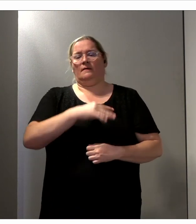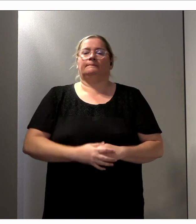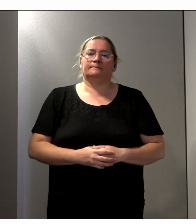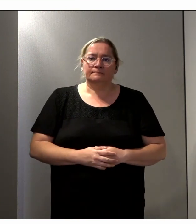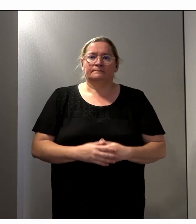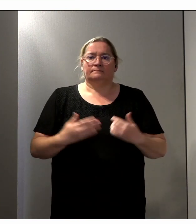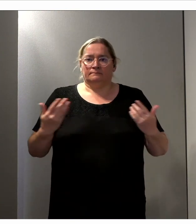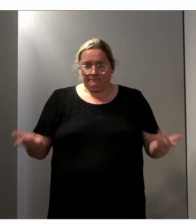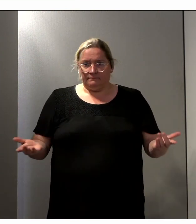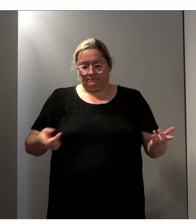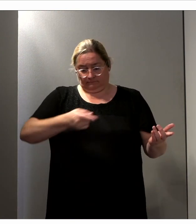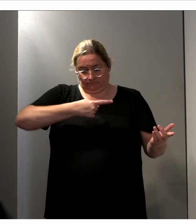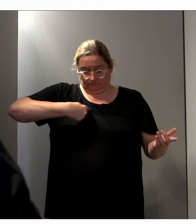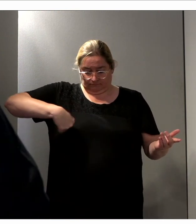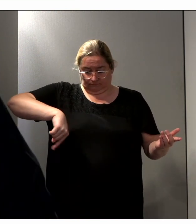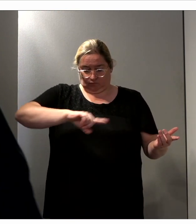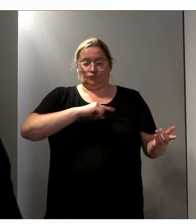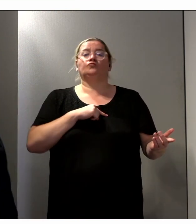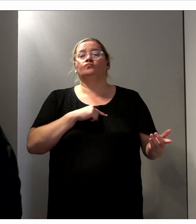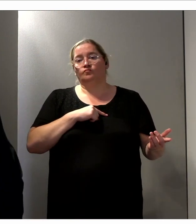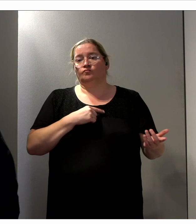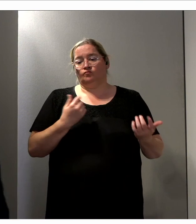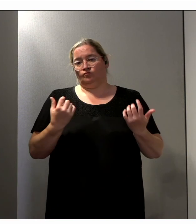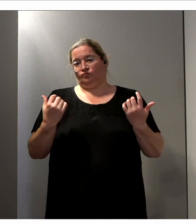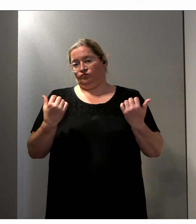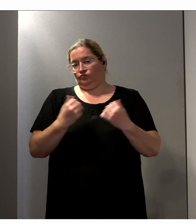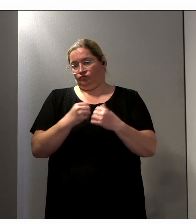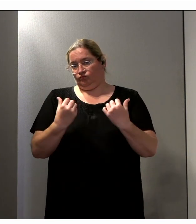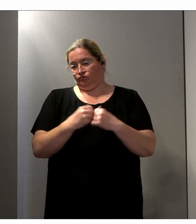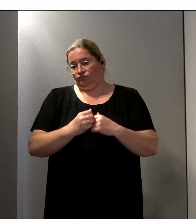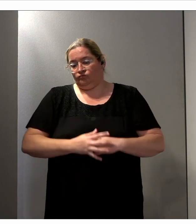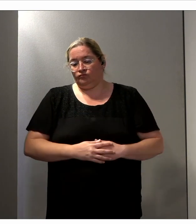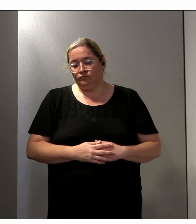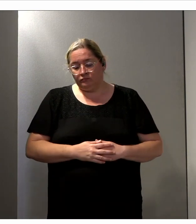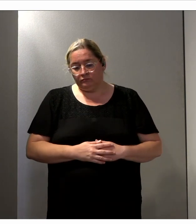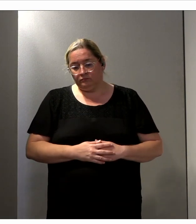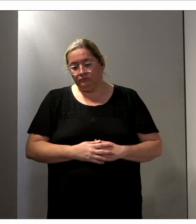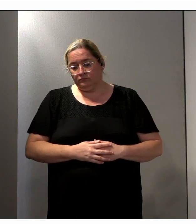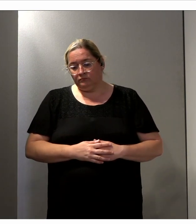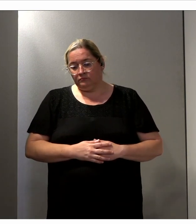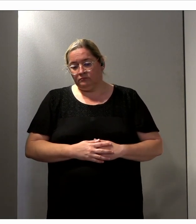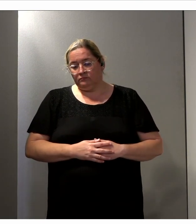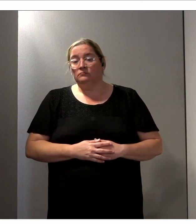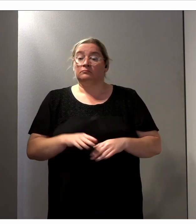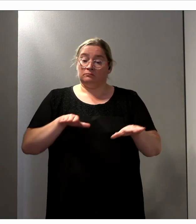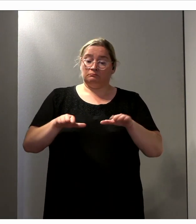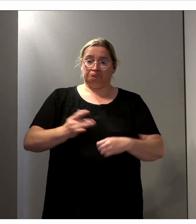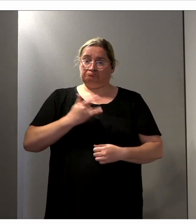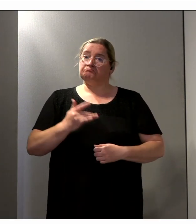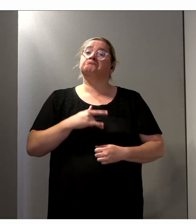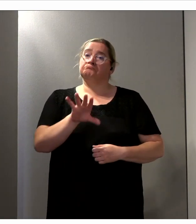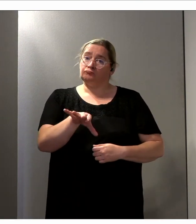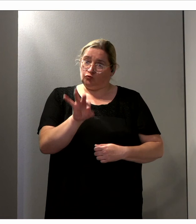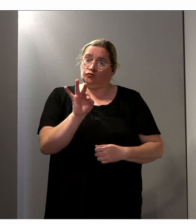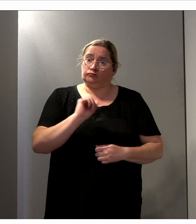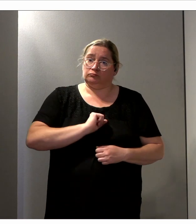dit, nous avons trouvé une façon justement intéressante